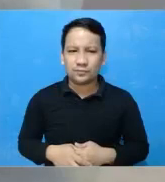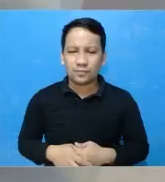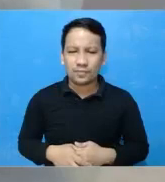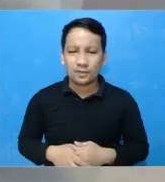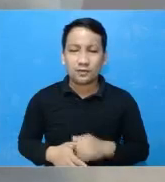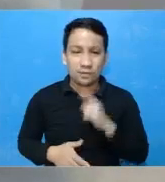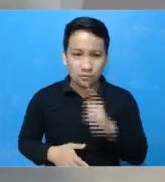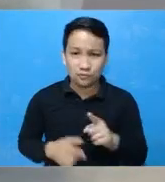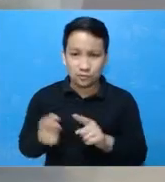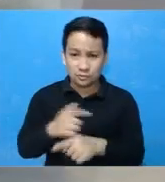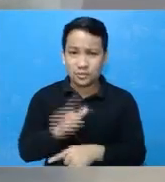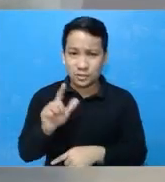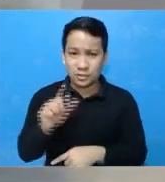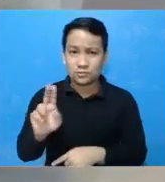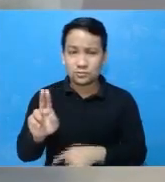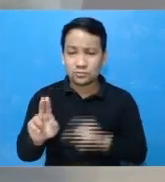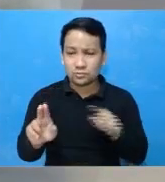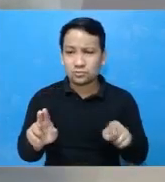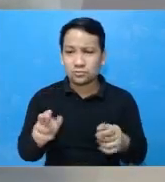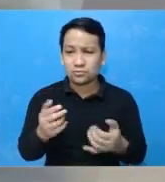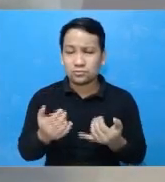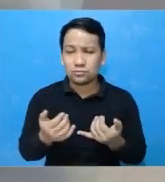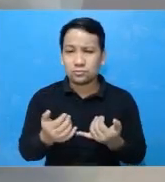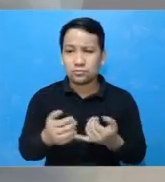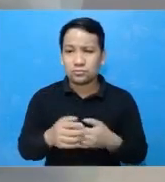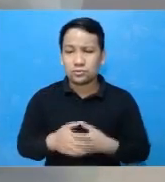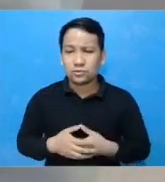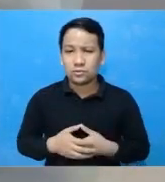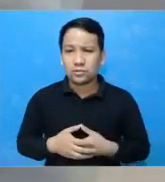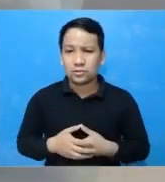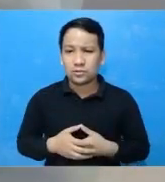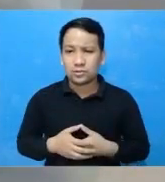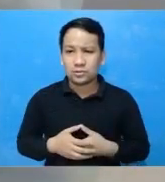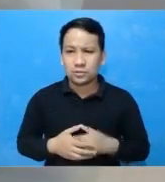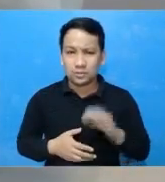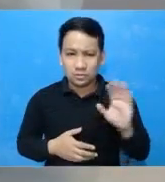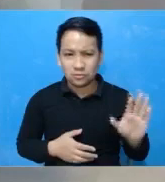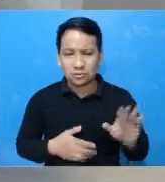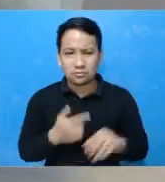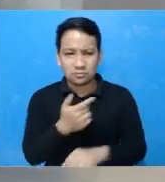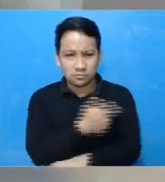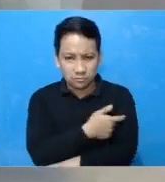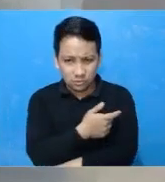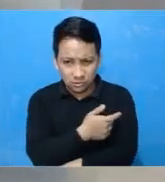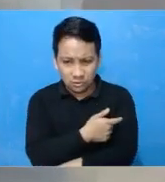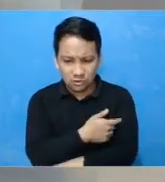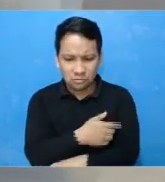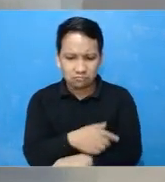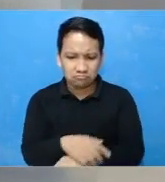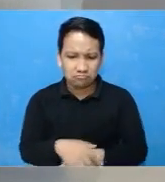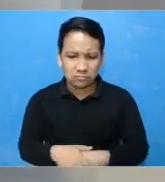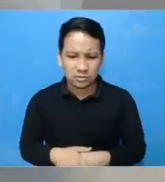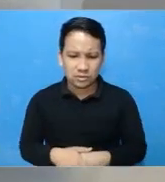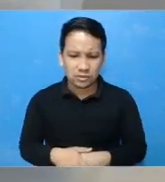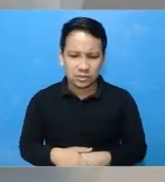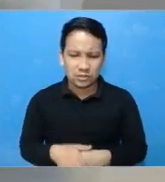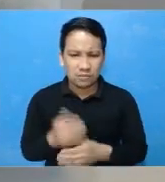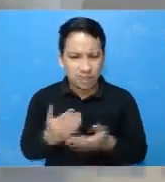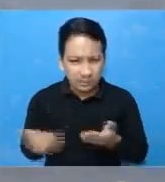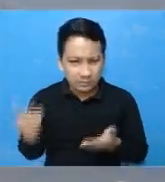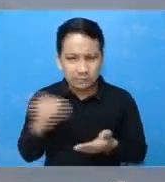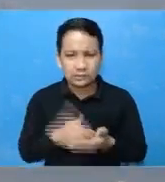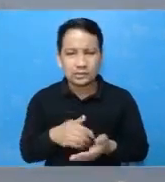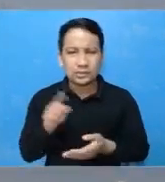then the LGUs, they vaccinate people for free, right? Again, dun sa nurse na